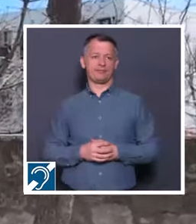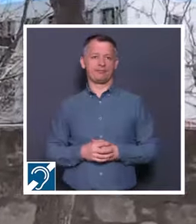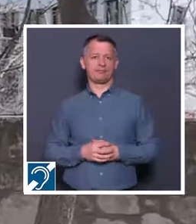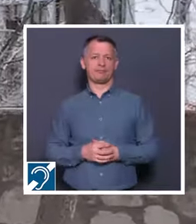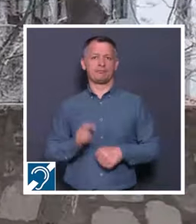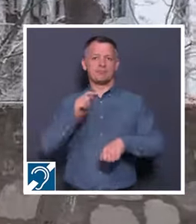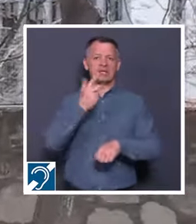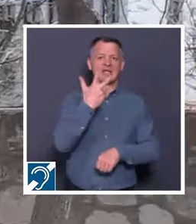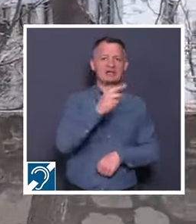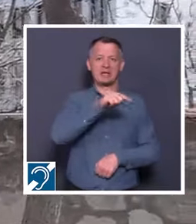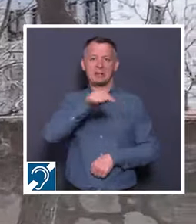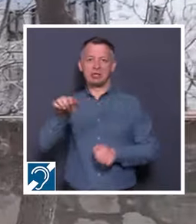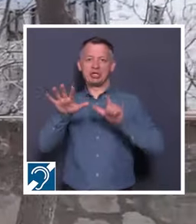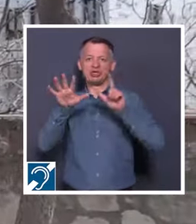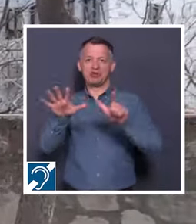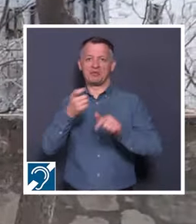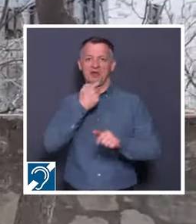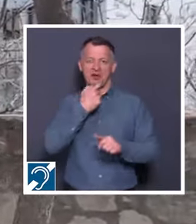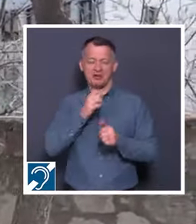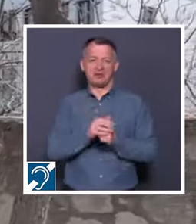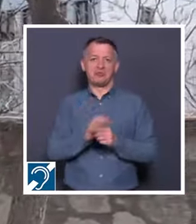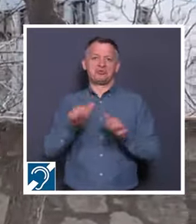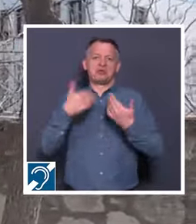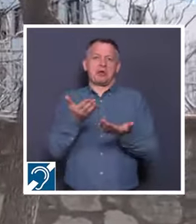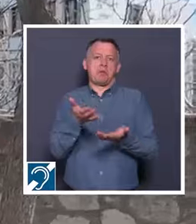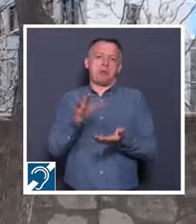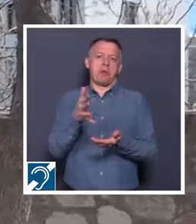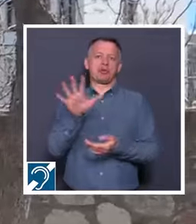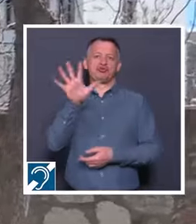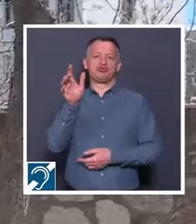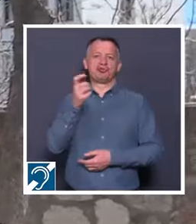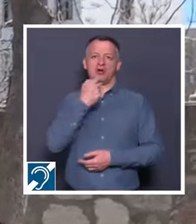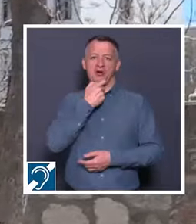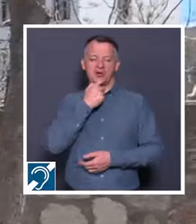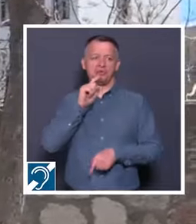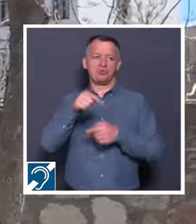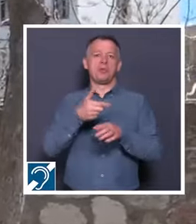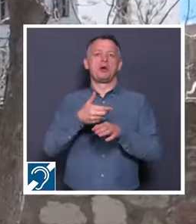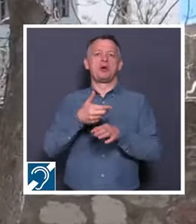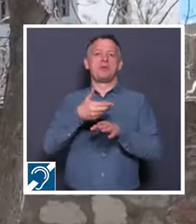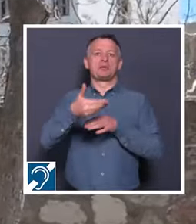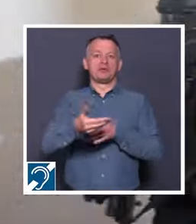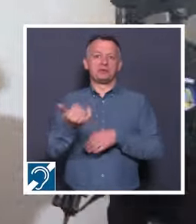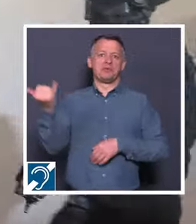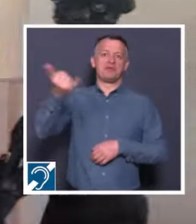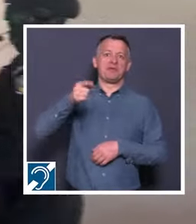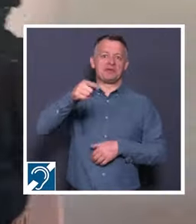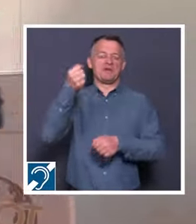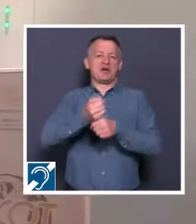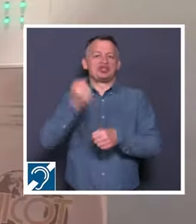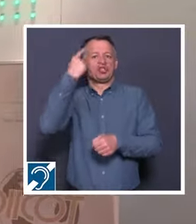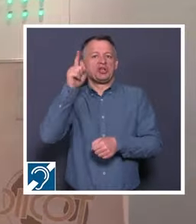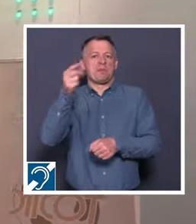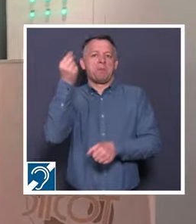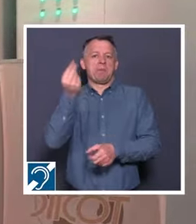De la 3 la 7 ani se va da la mișto 5 ani, iar peste 3 sezoane ne întâlnim cu el aici, făcând ce știe mai bine.